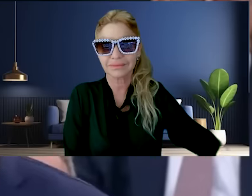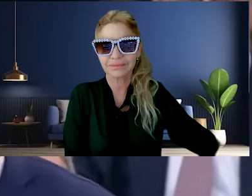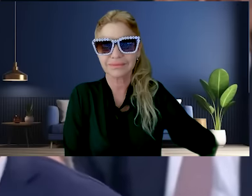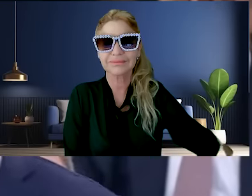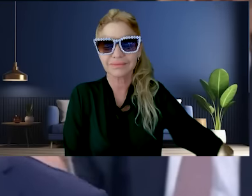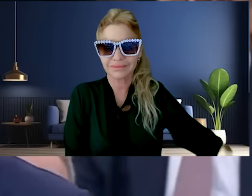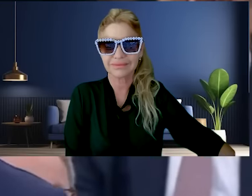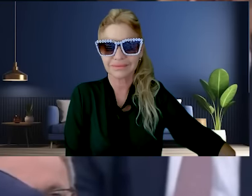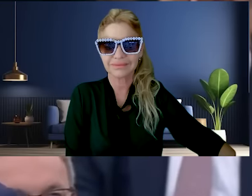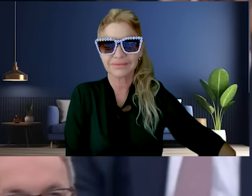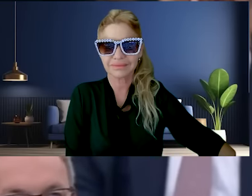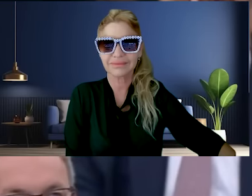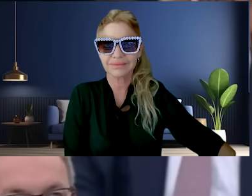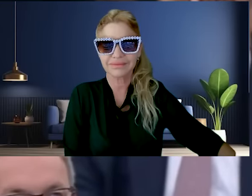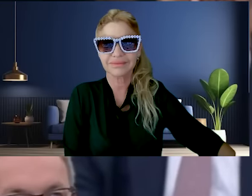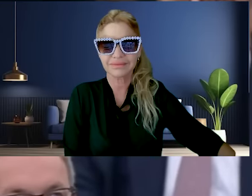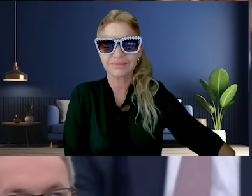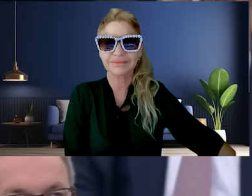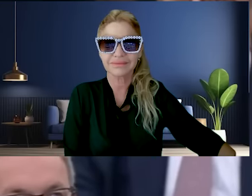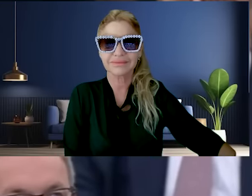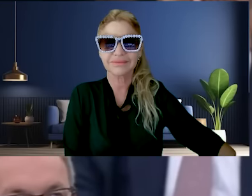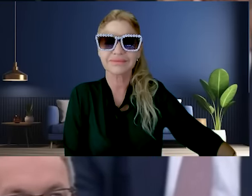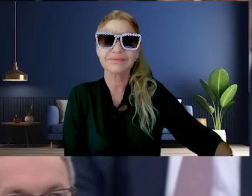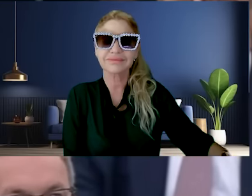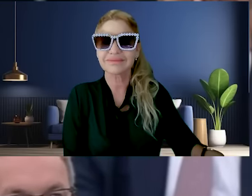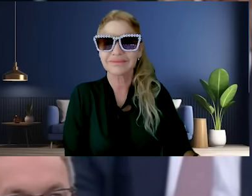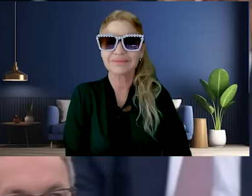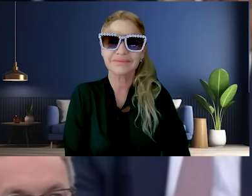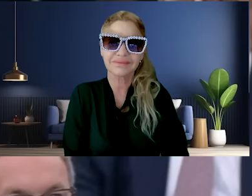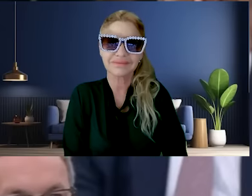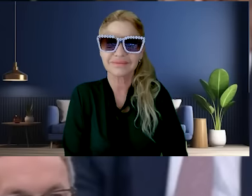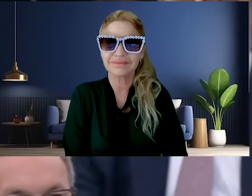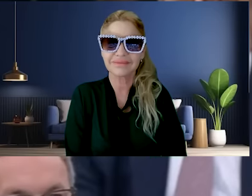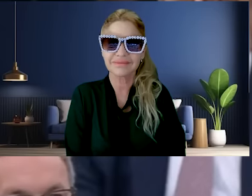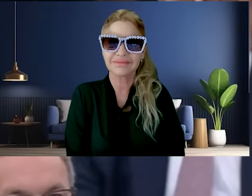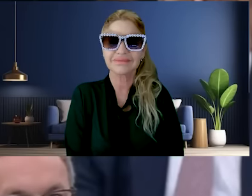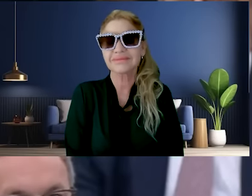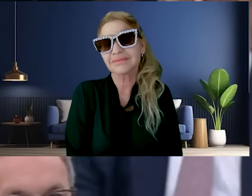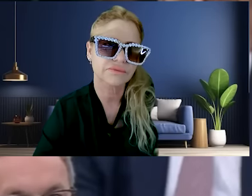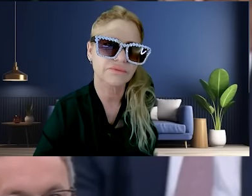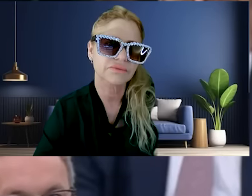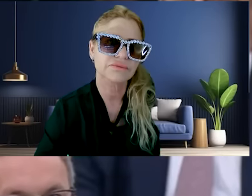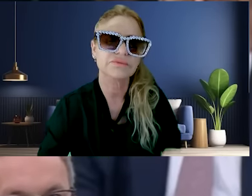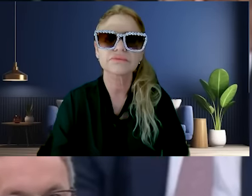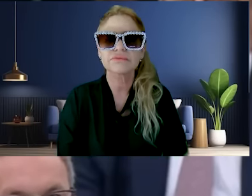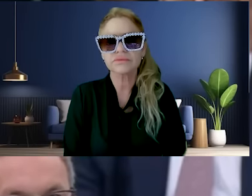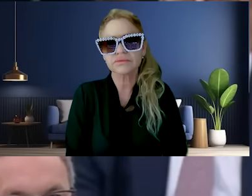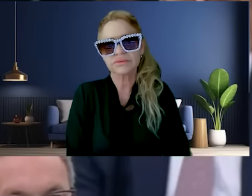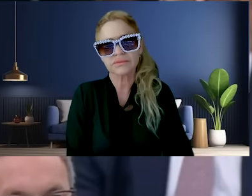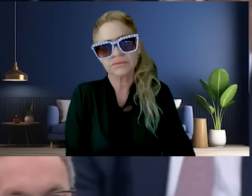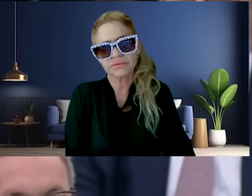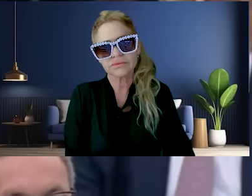mondanom kell, hiszen magyar képviselőtársuk nem régen azt mondta. Nem régen azt mondta a magyar nyilvánosság előtt, ezt önök